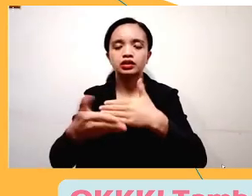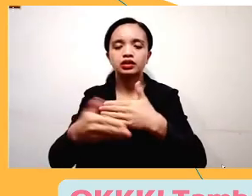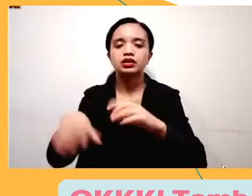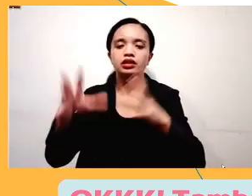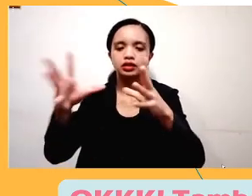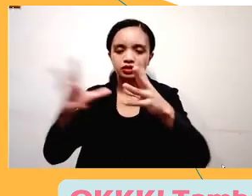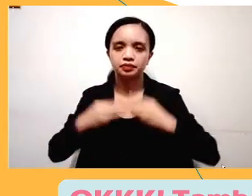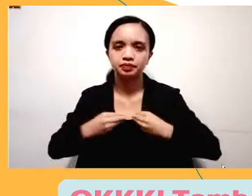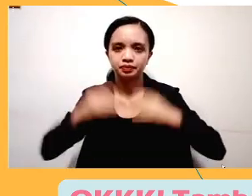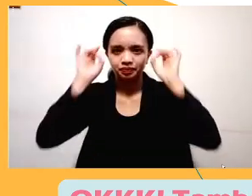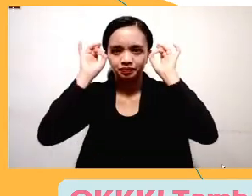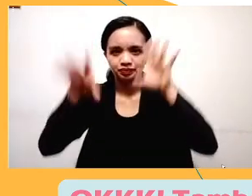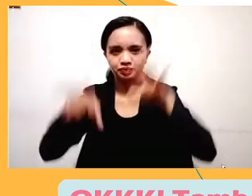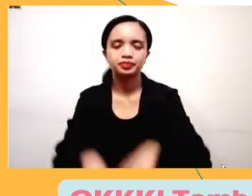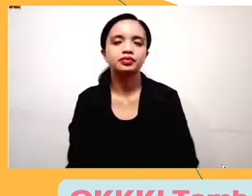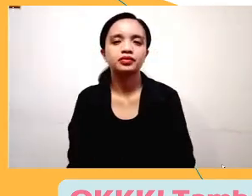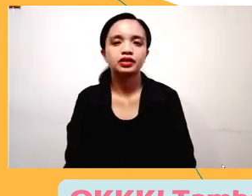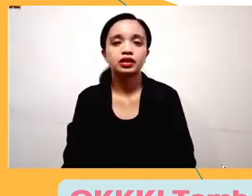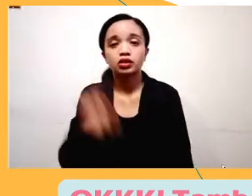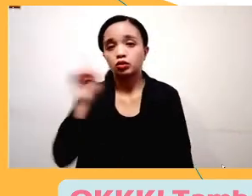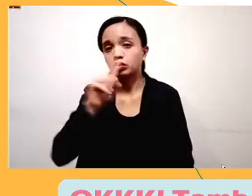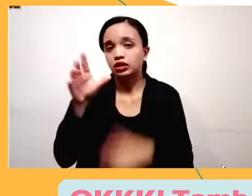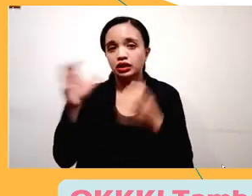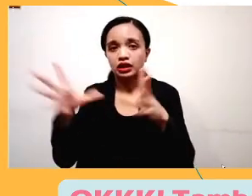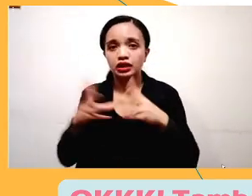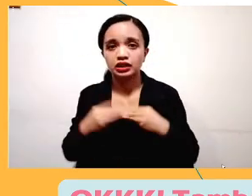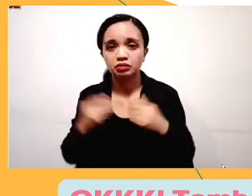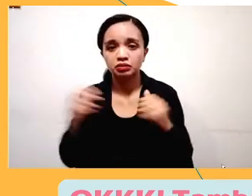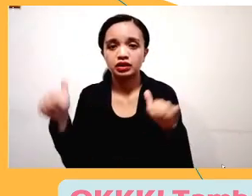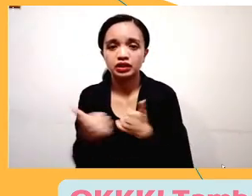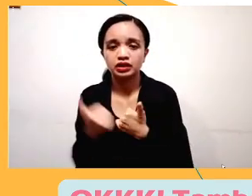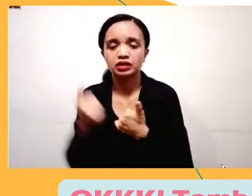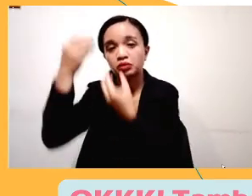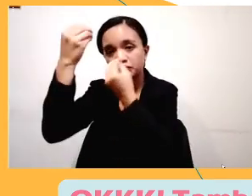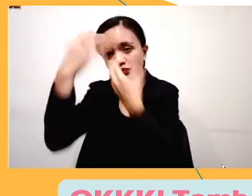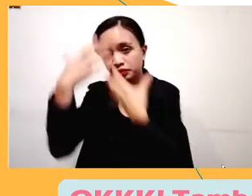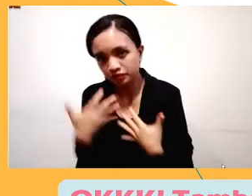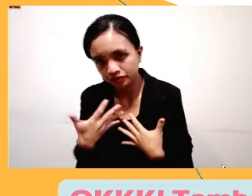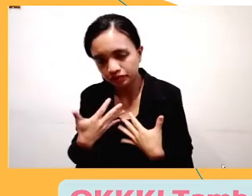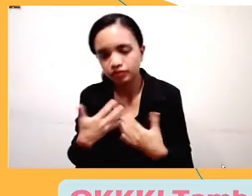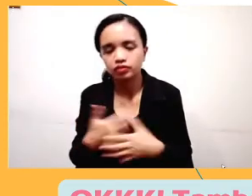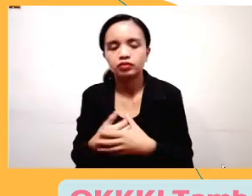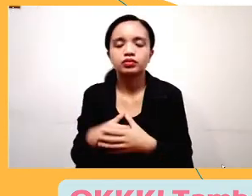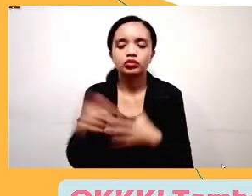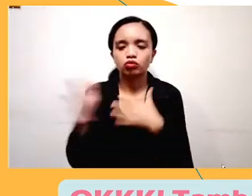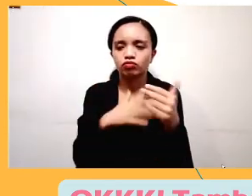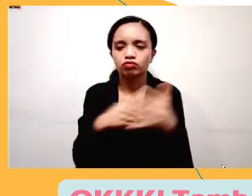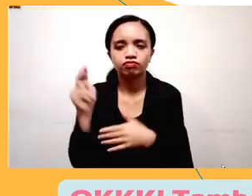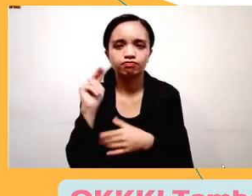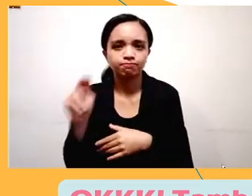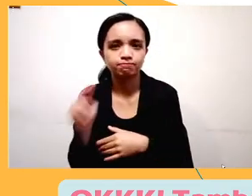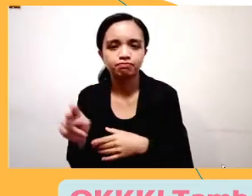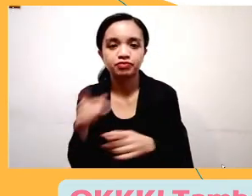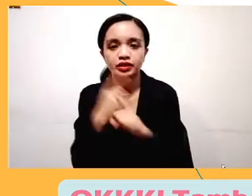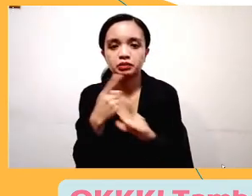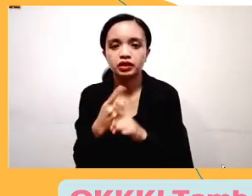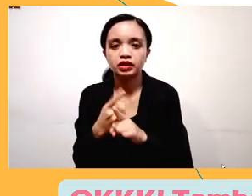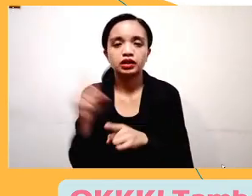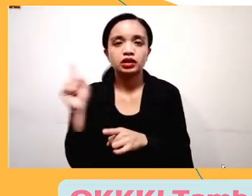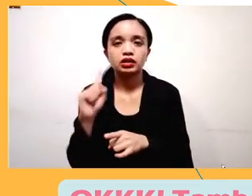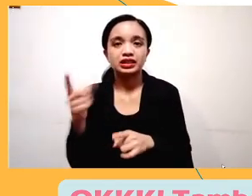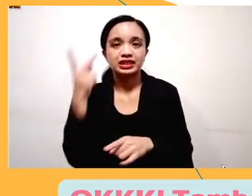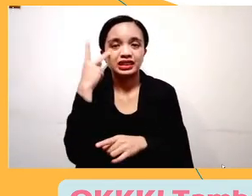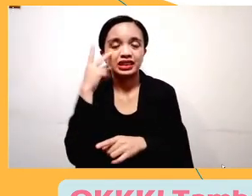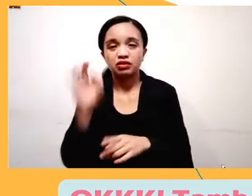Okay? Yung risk, of course, you must have information. Kaya kailangan, di ba? Yung mga ano, kasi pag wala